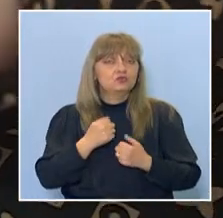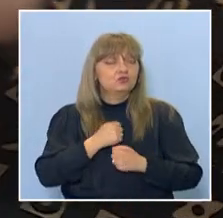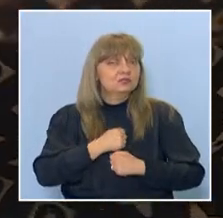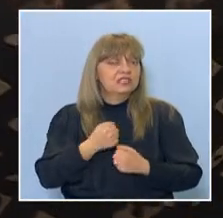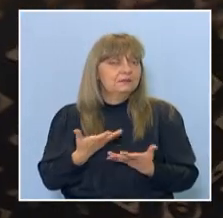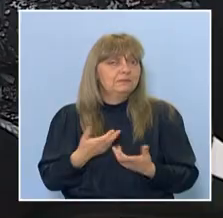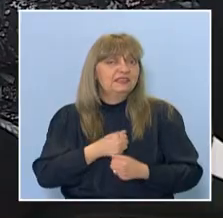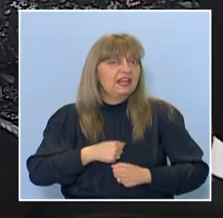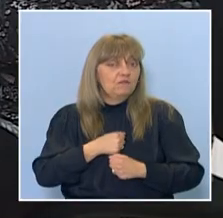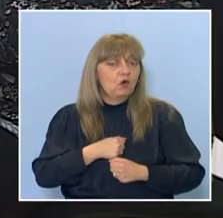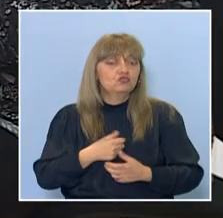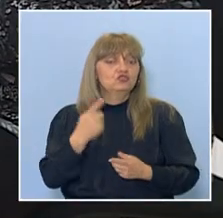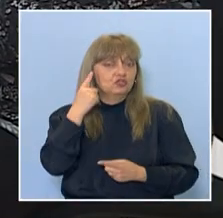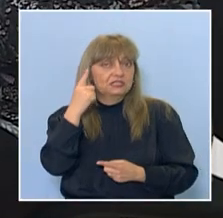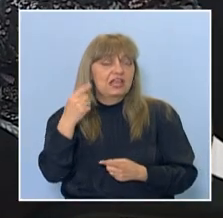разположение. Да, знам.